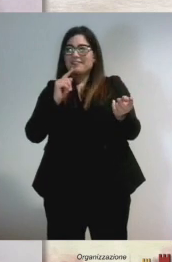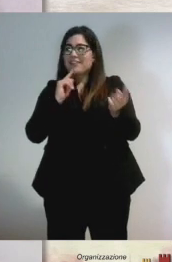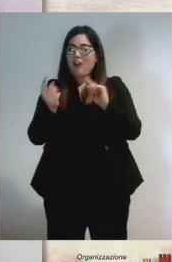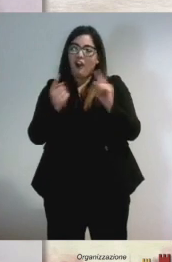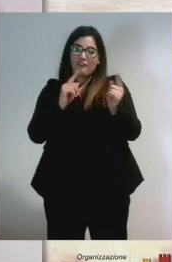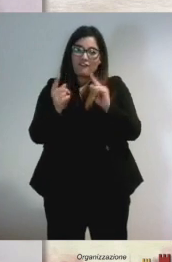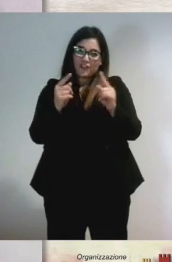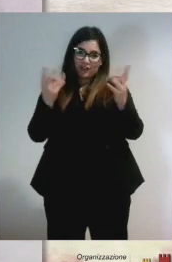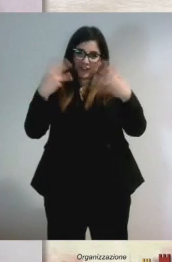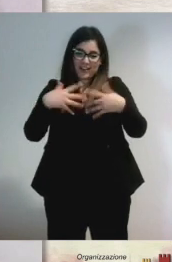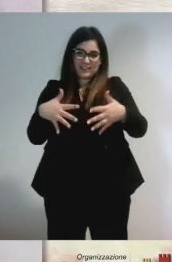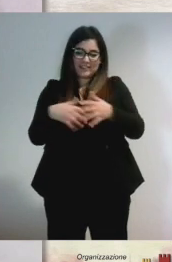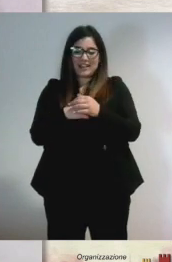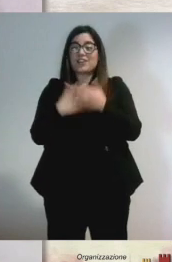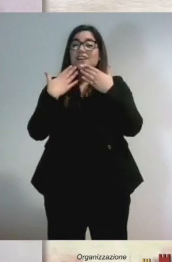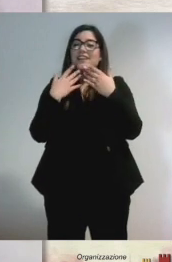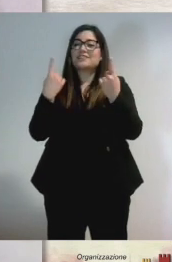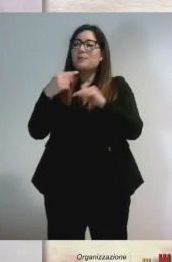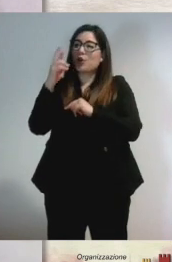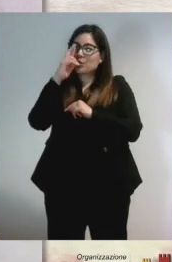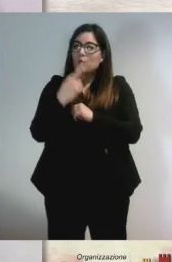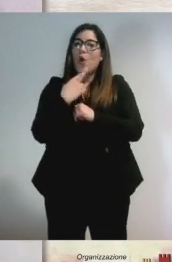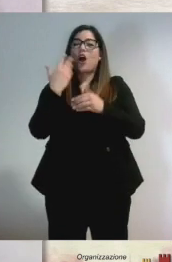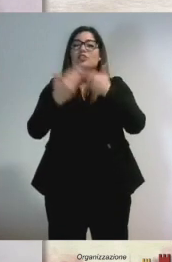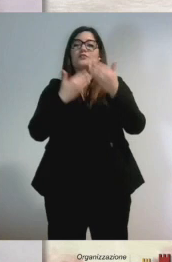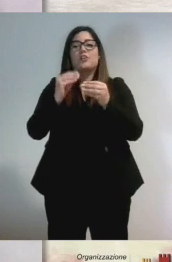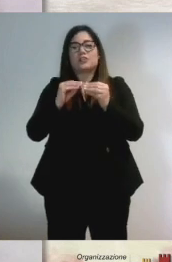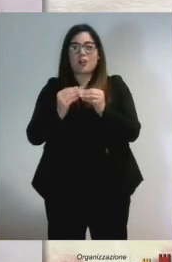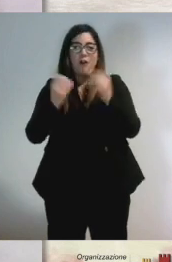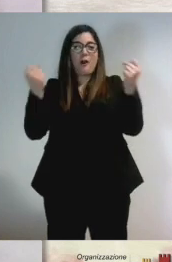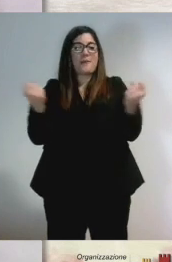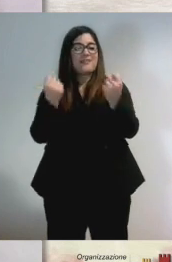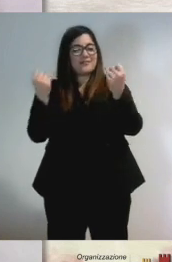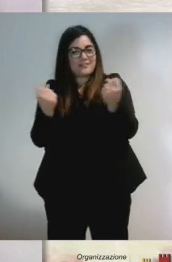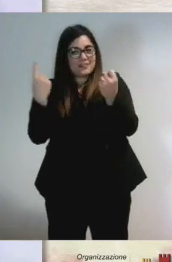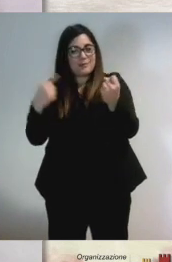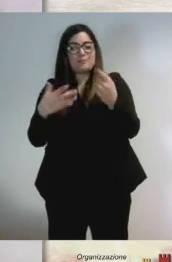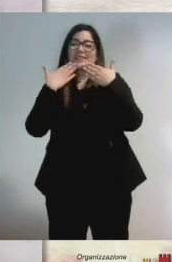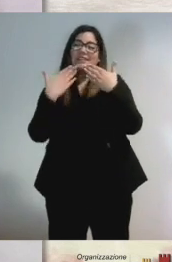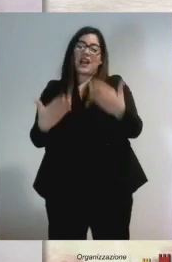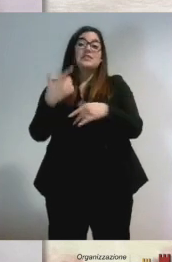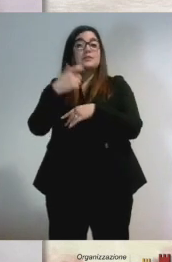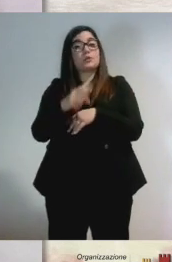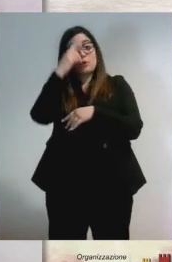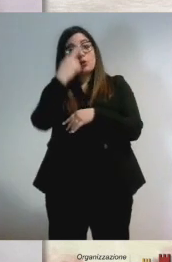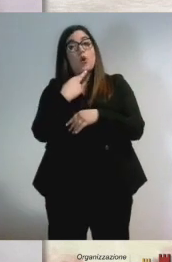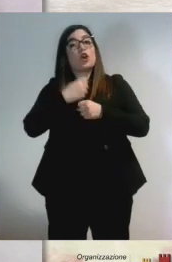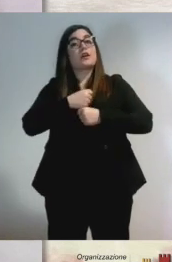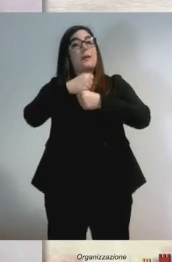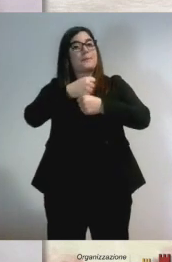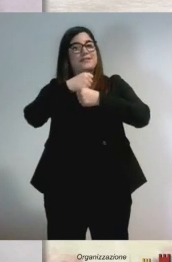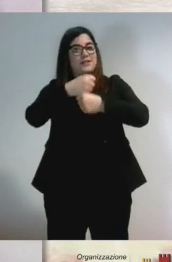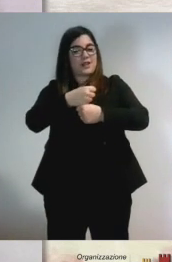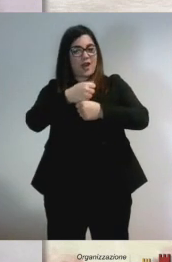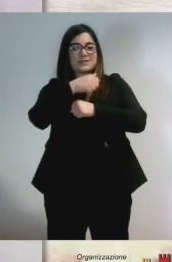ruolo per come lo svolge per la sua attività Perché quando si ha un ruolo di rappresentanza bisogna avere anche il